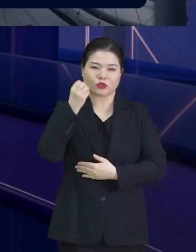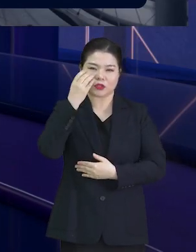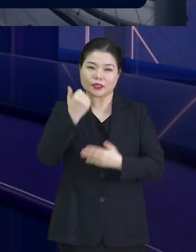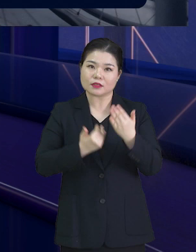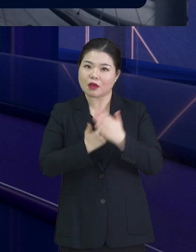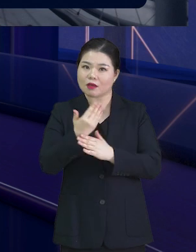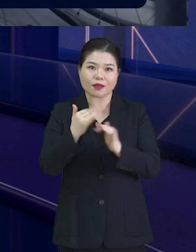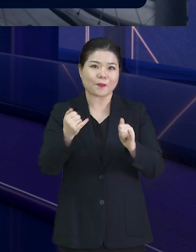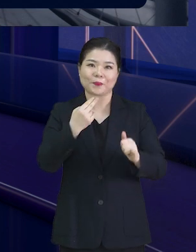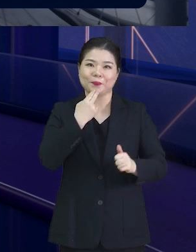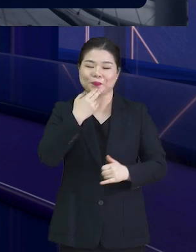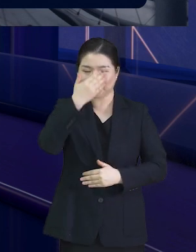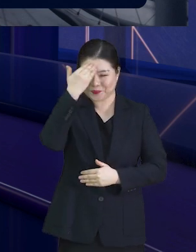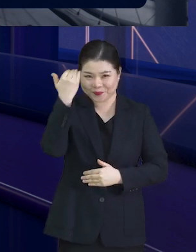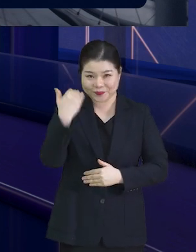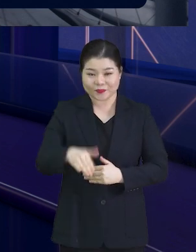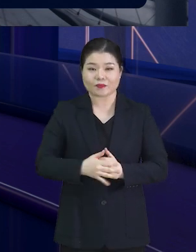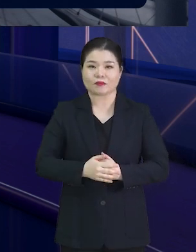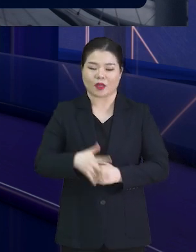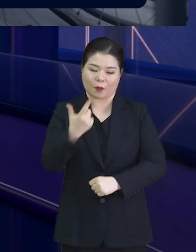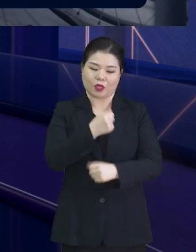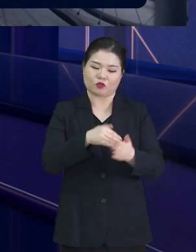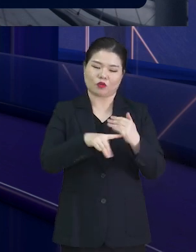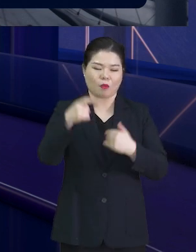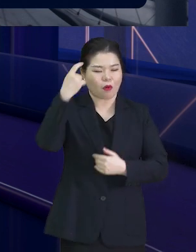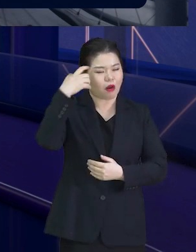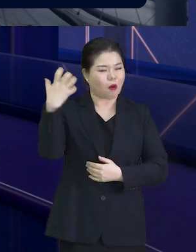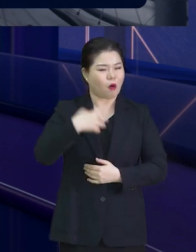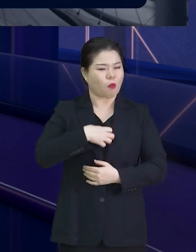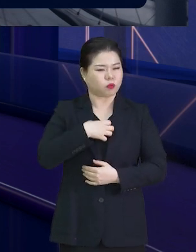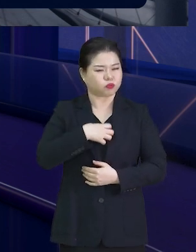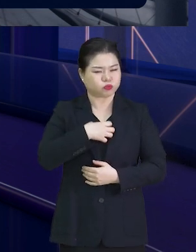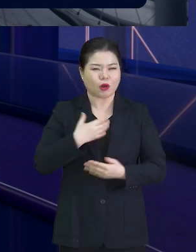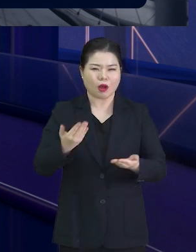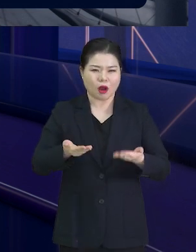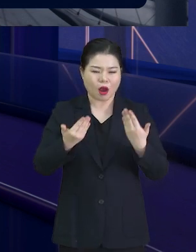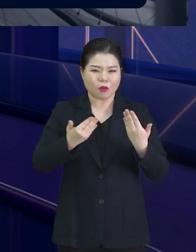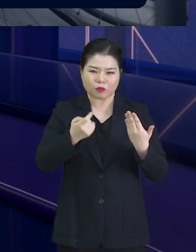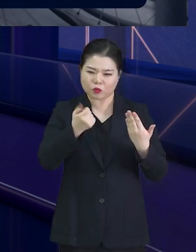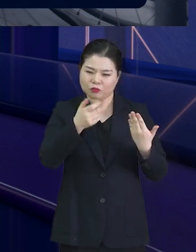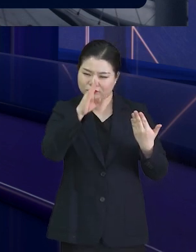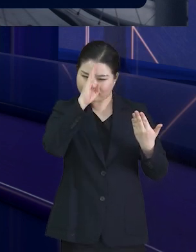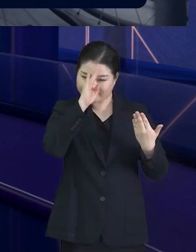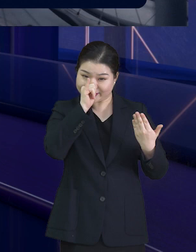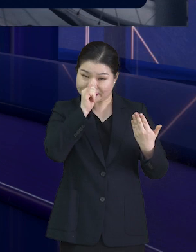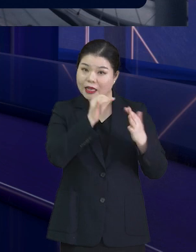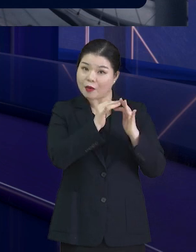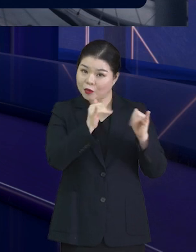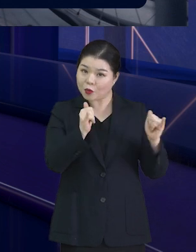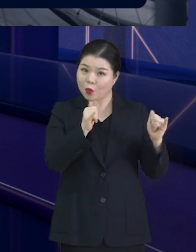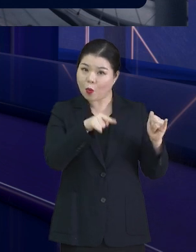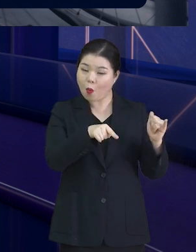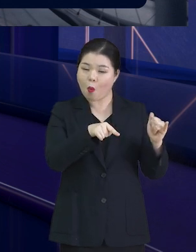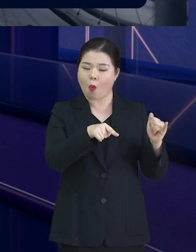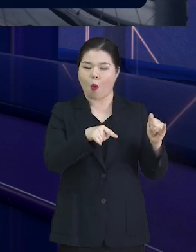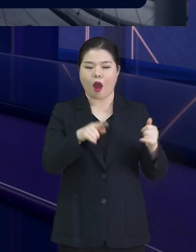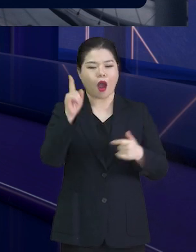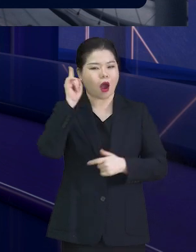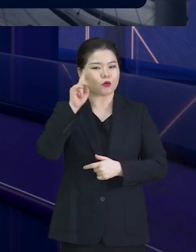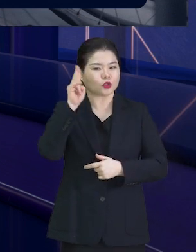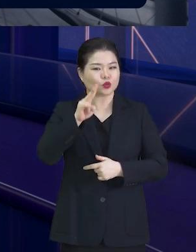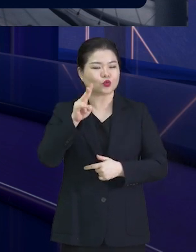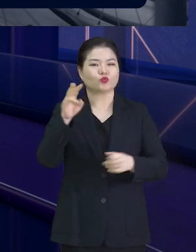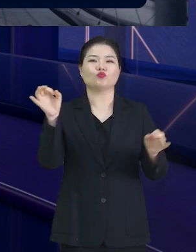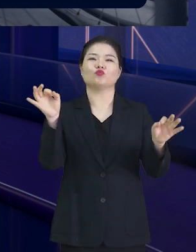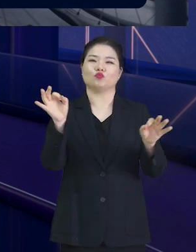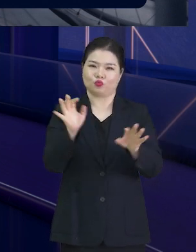분들은 없었습니다. 백신을 맞고 두통이나 메스꺼움 같은 가벼운 증상을 호소했던 분들도 하루 이틀